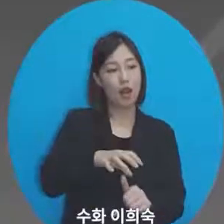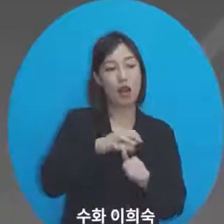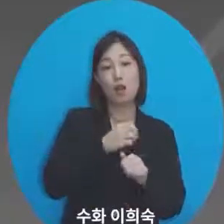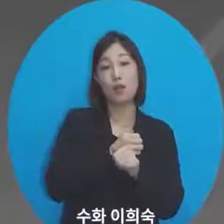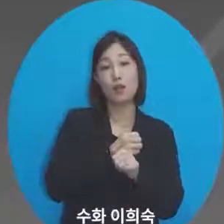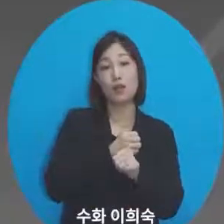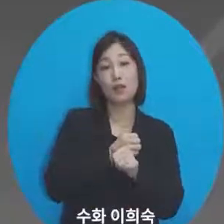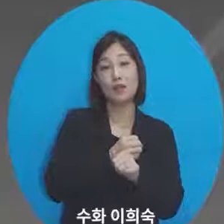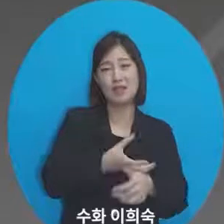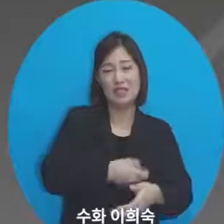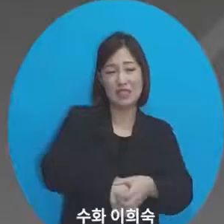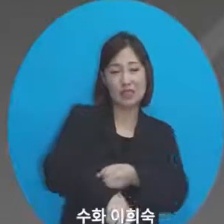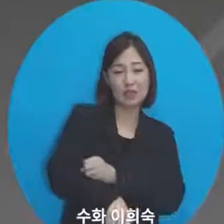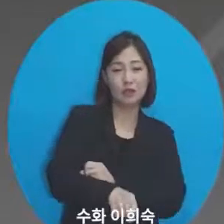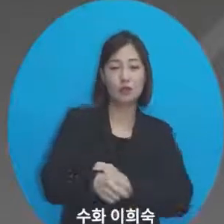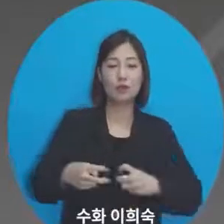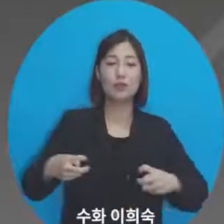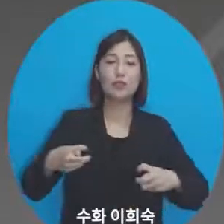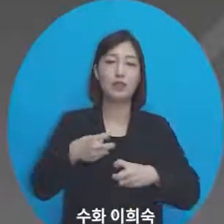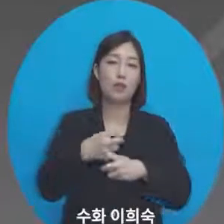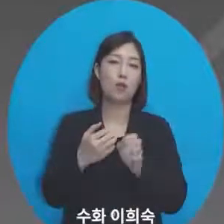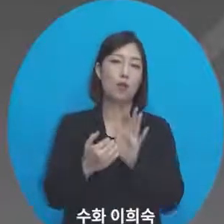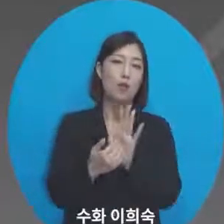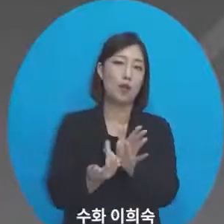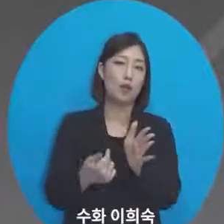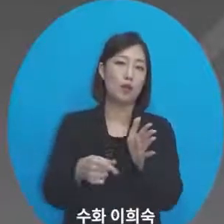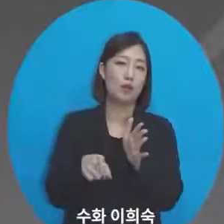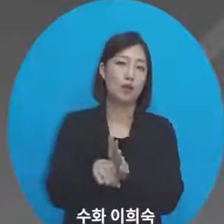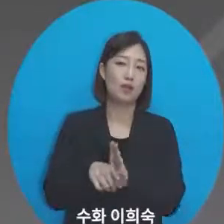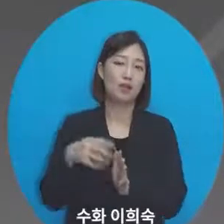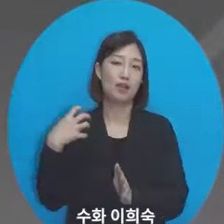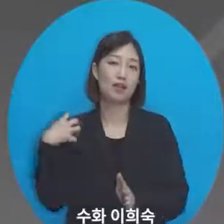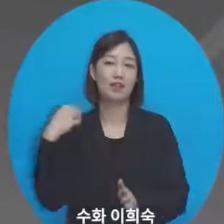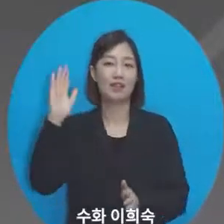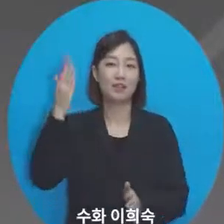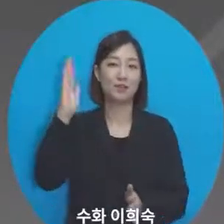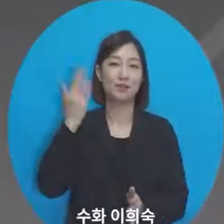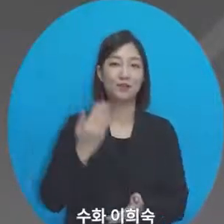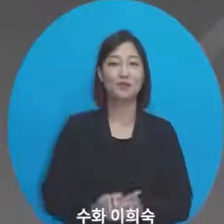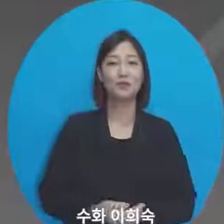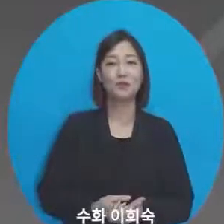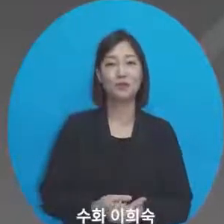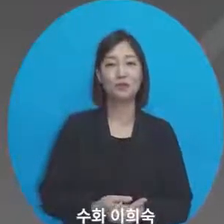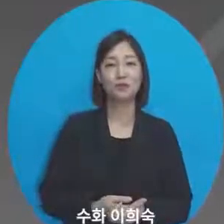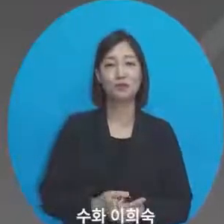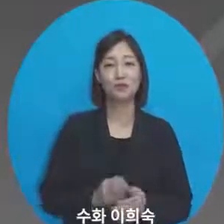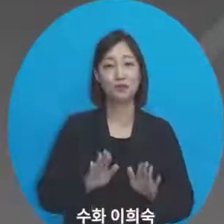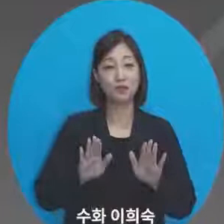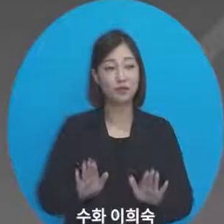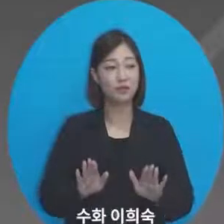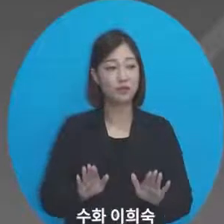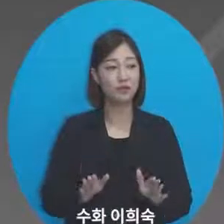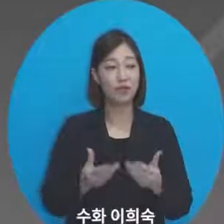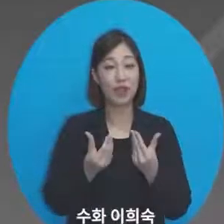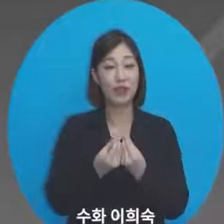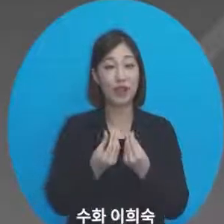또 사고를 방지할 수 있는 기술로 기능을 하고 있는 사례가 되겠습니다. 네, 지금 보시는